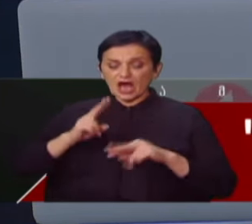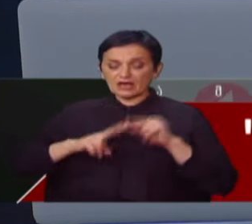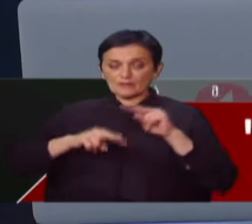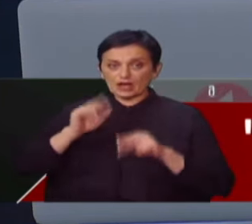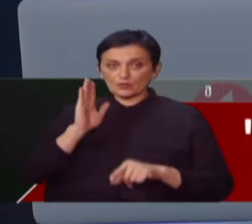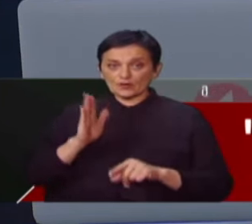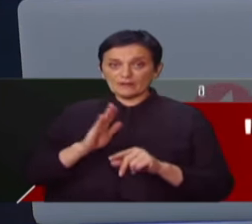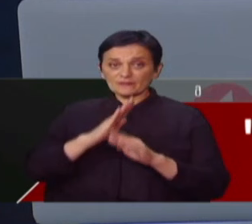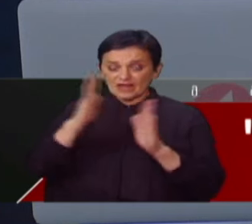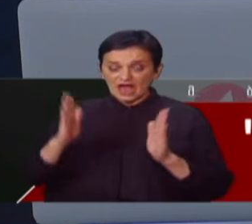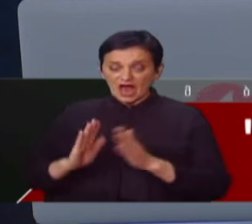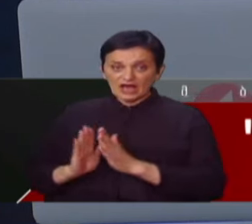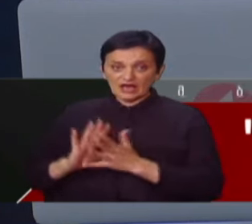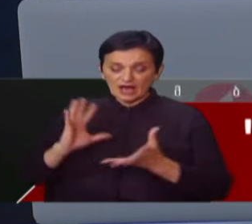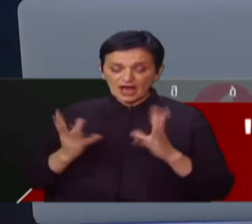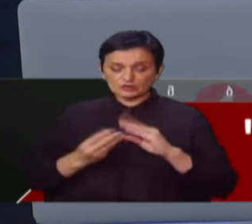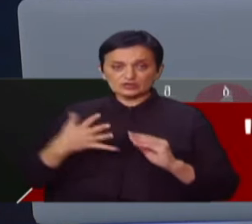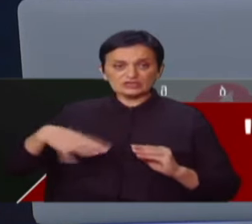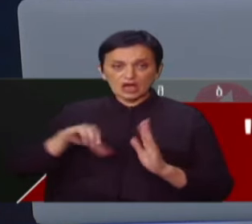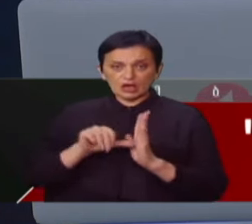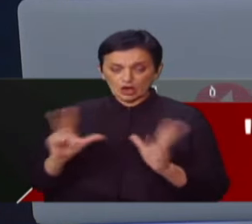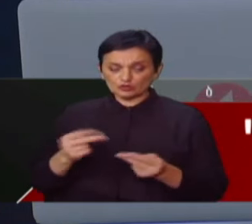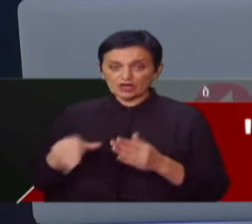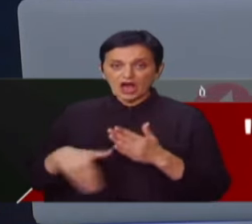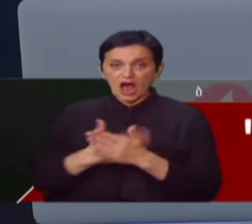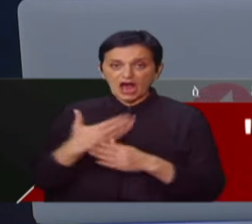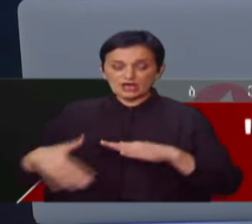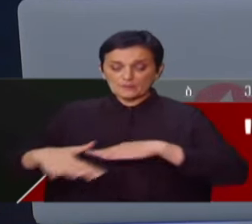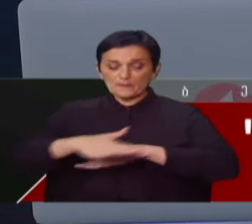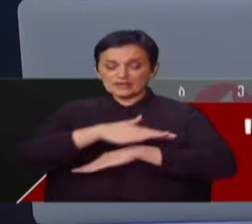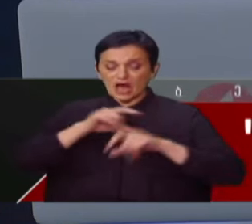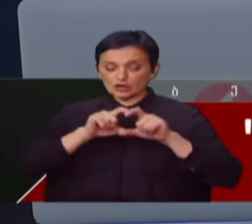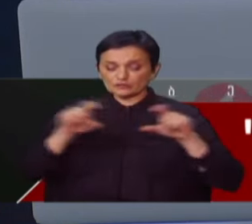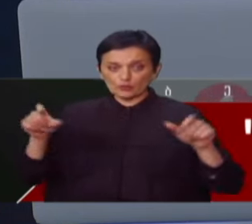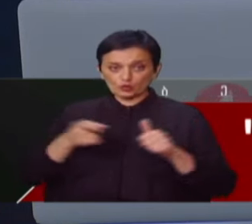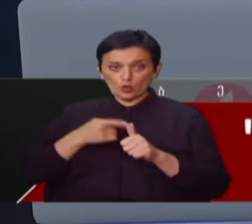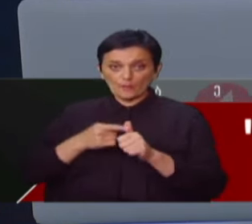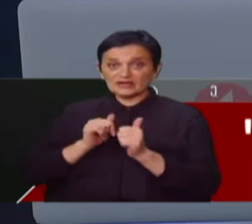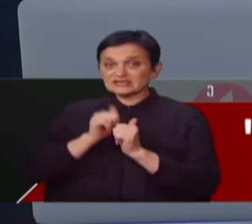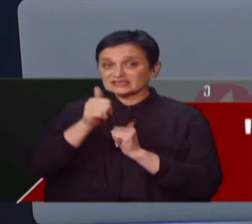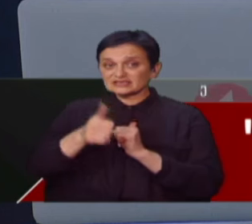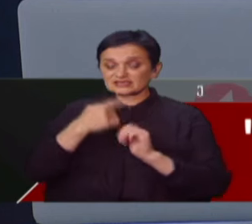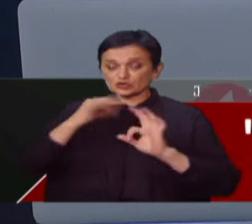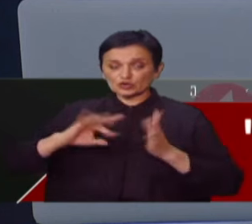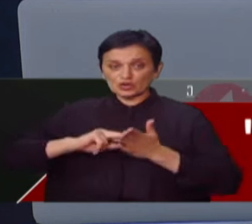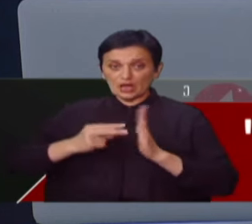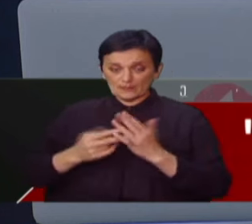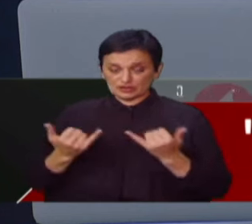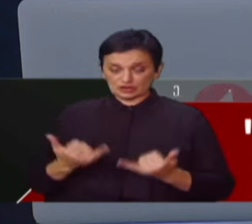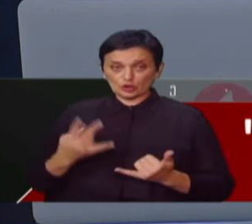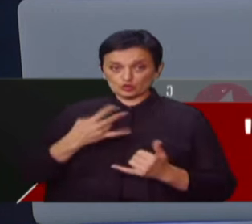იქნება. ერთიანობა საქართველოს გადარჩენისთვის, ასეთია ახალი პლატფორმის სახელწოდება. წინასწარ დაანონსებული გეგმით სწორედ დღეს